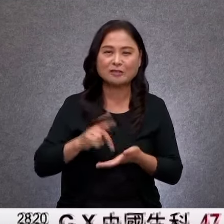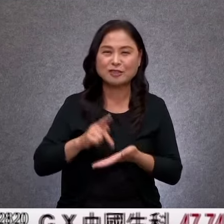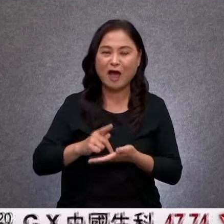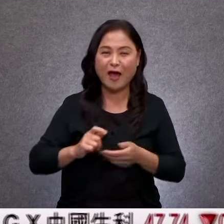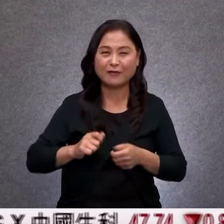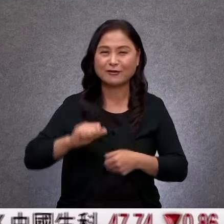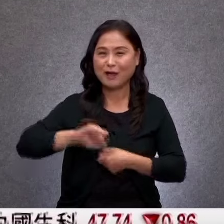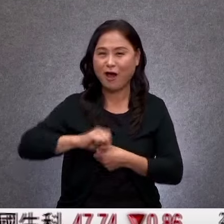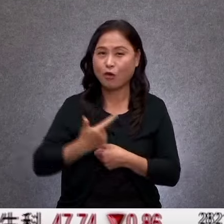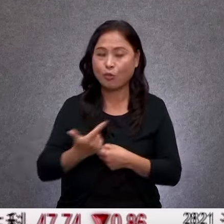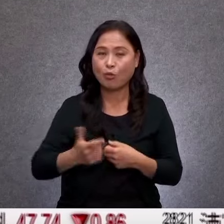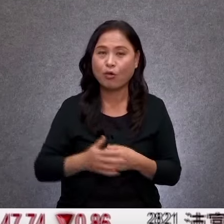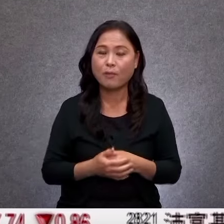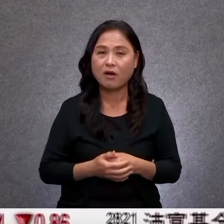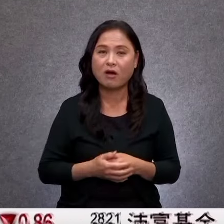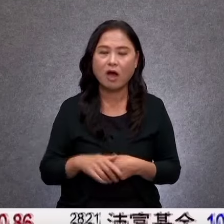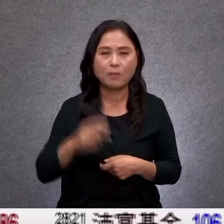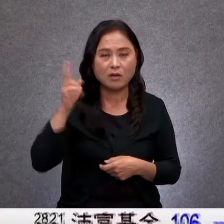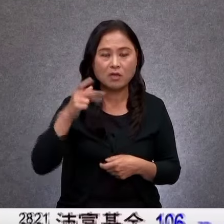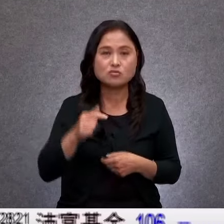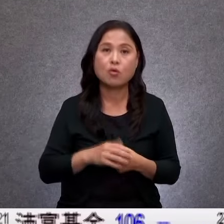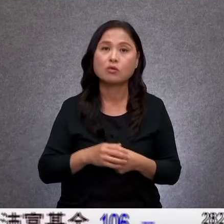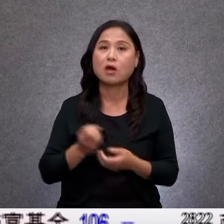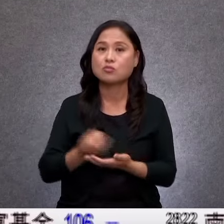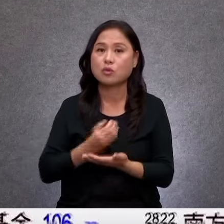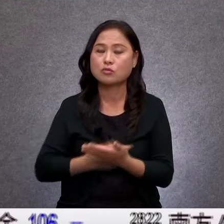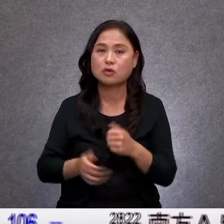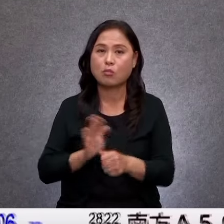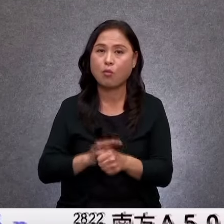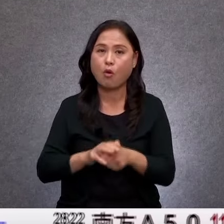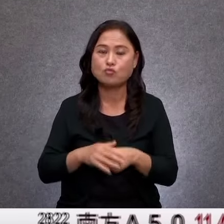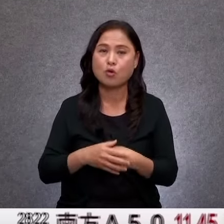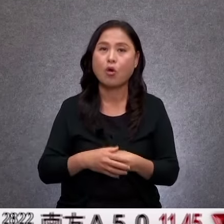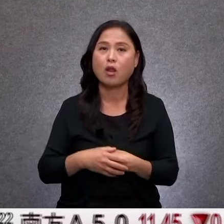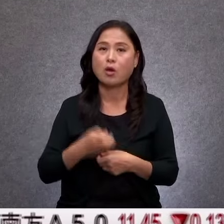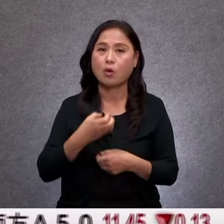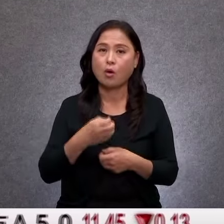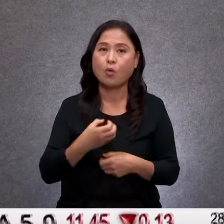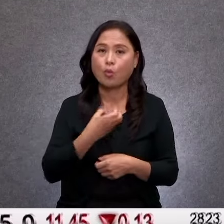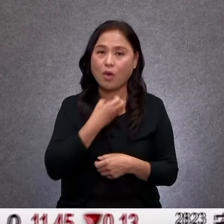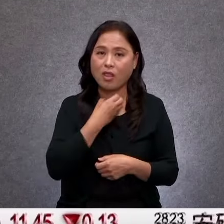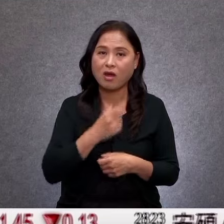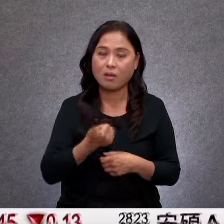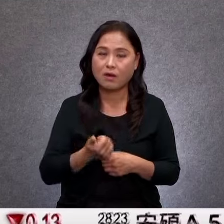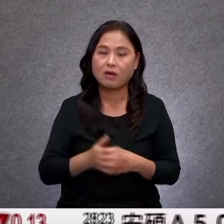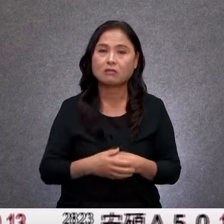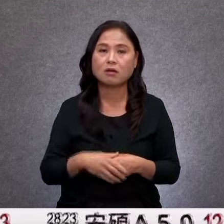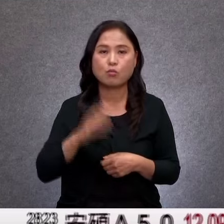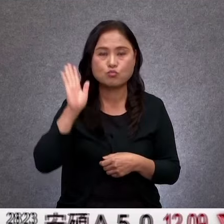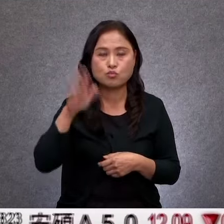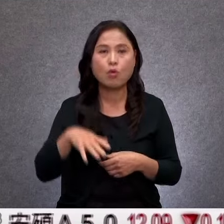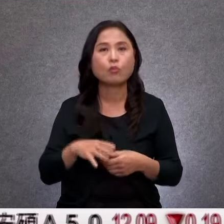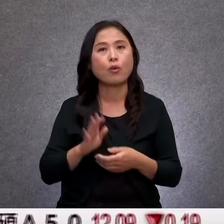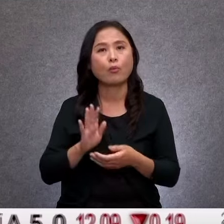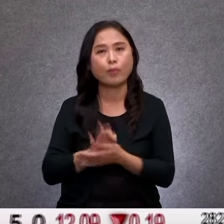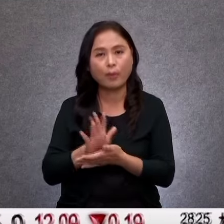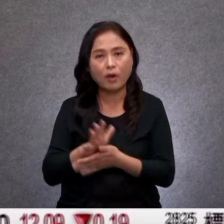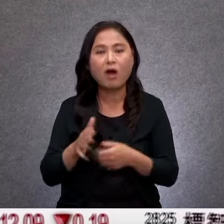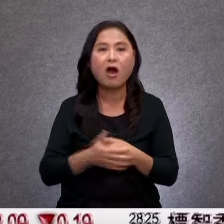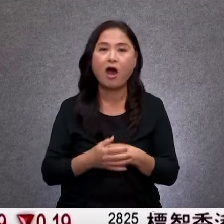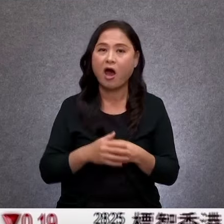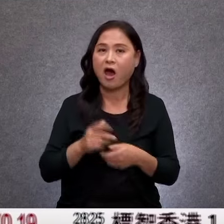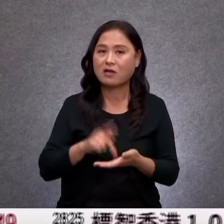呢五年咧都要加碼發債。其實呢個係咪一個恆常嘅一個措施去舒解呢個財困咧？ 我